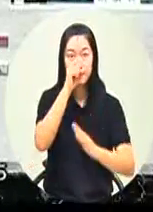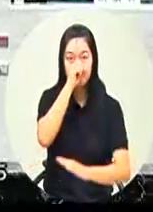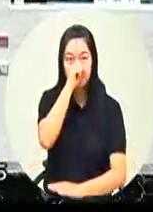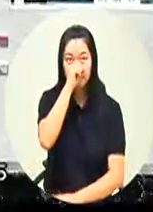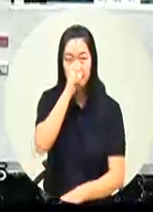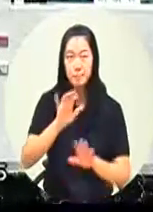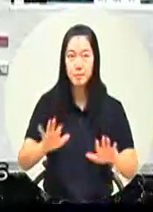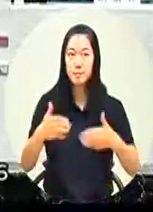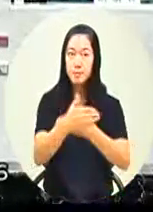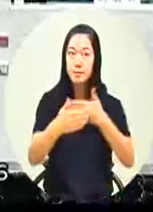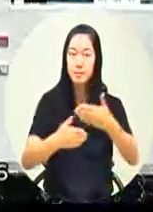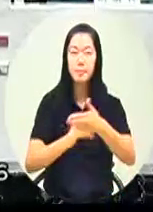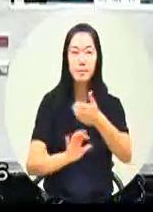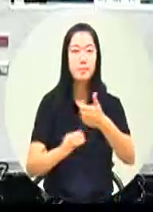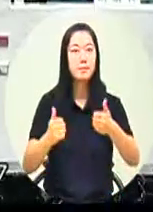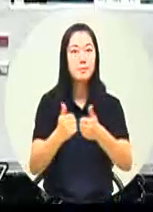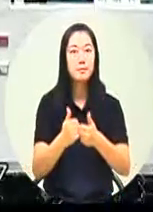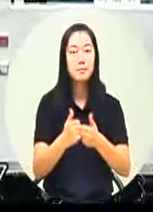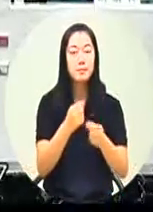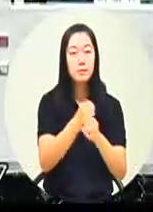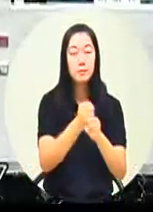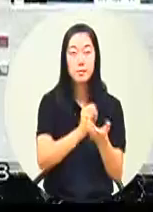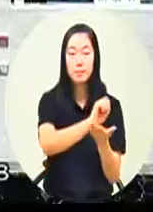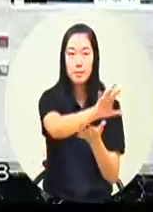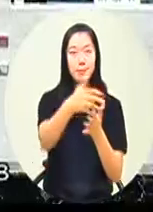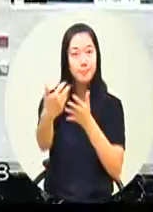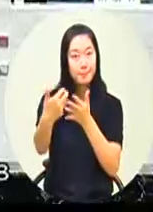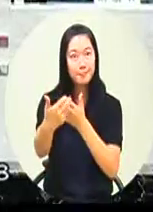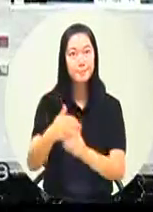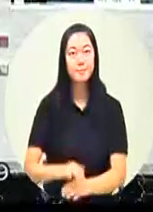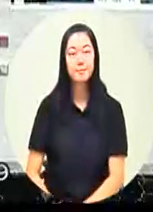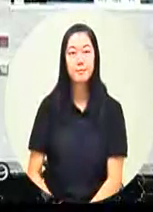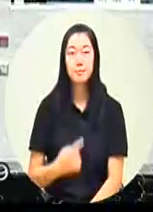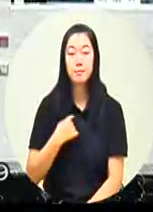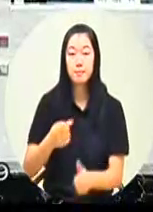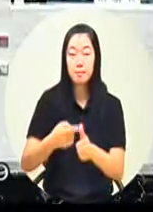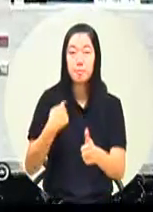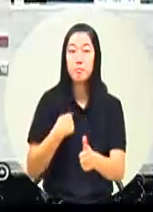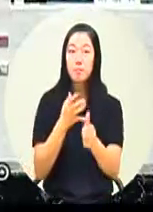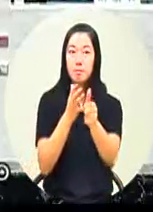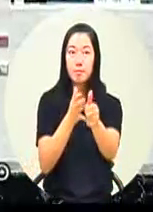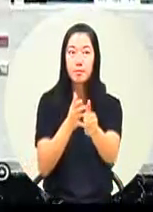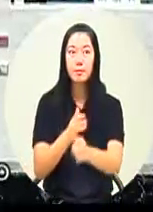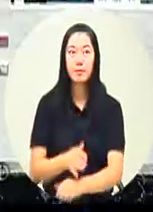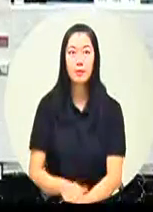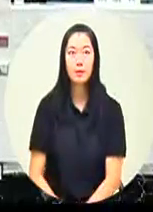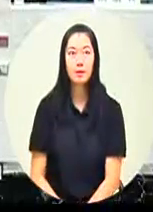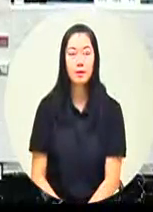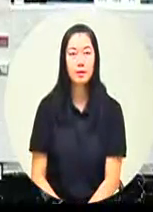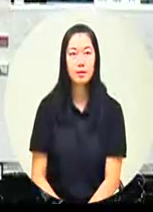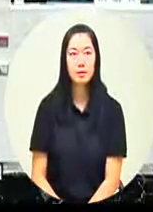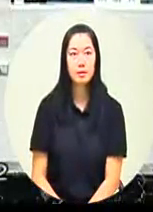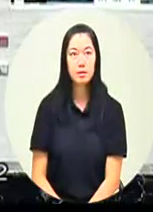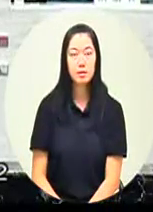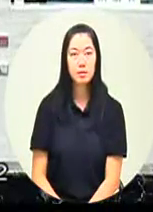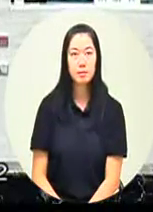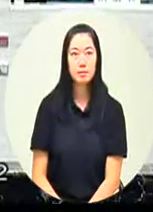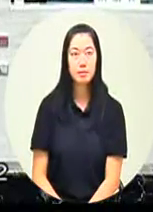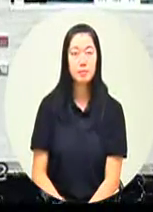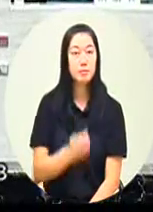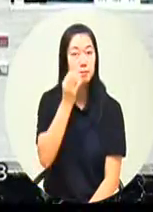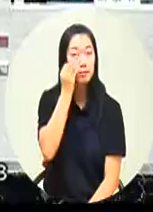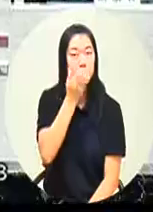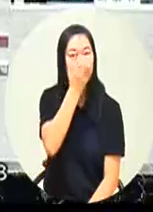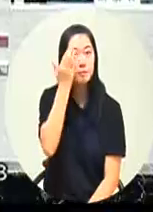通委员会的一个业务报告跟质询。首先呢，我想先来请教哈，在我们的观光局